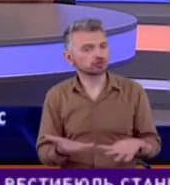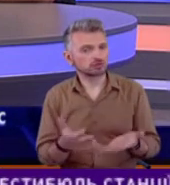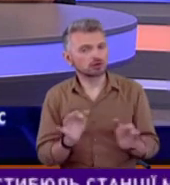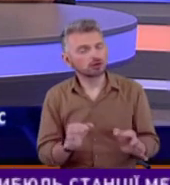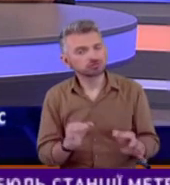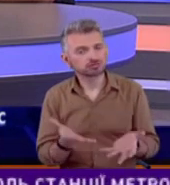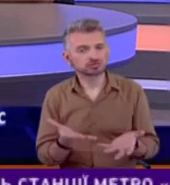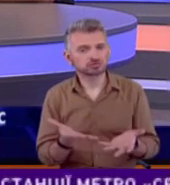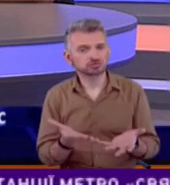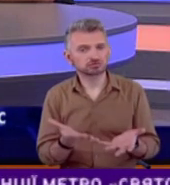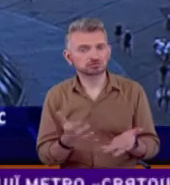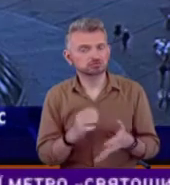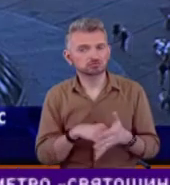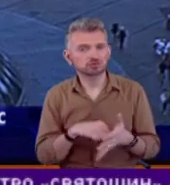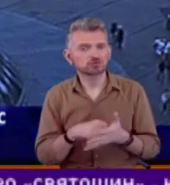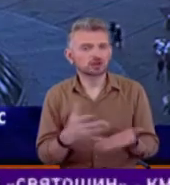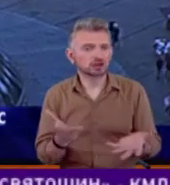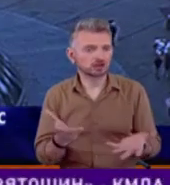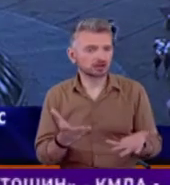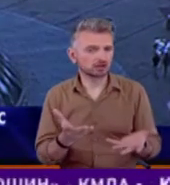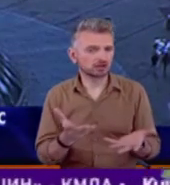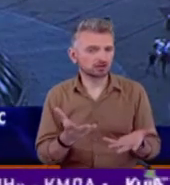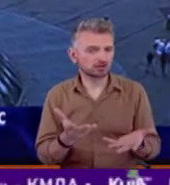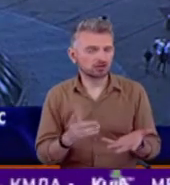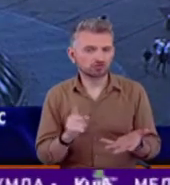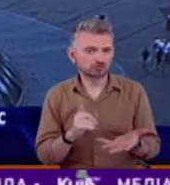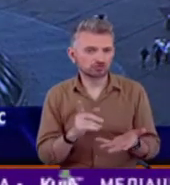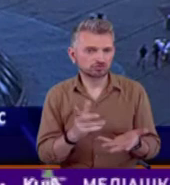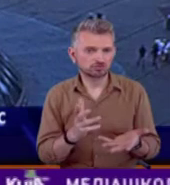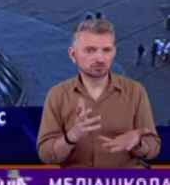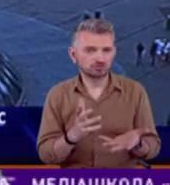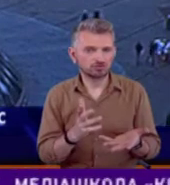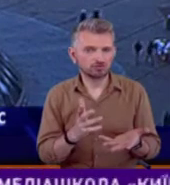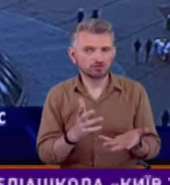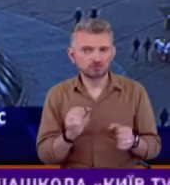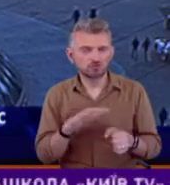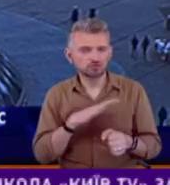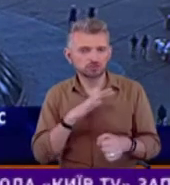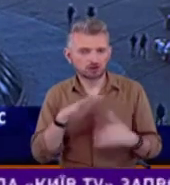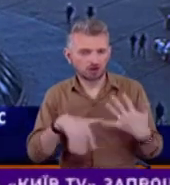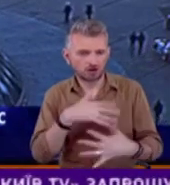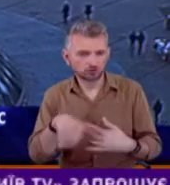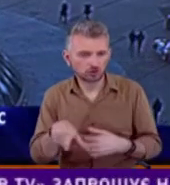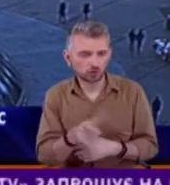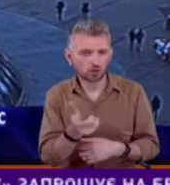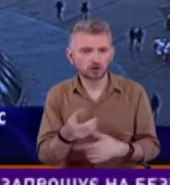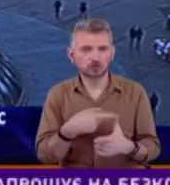об'єктивними обставинами, які існують на шляхах України? Тобто певний хаос чи